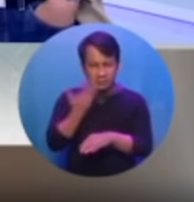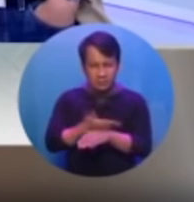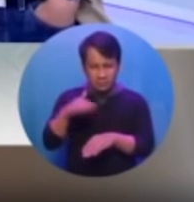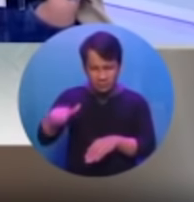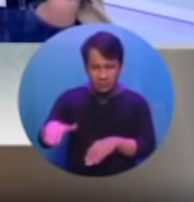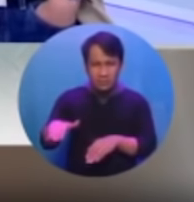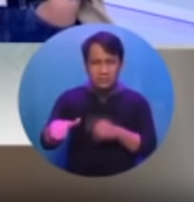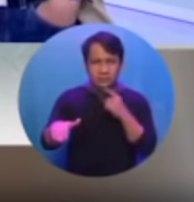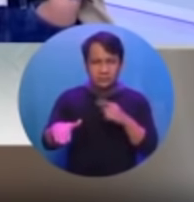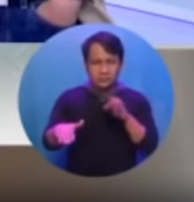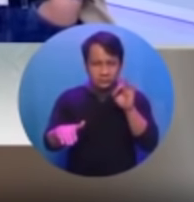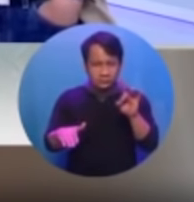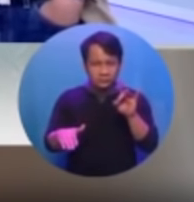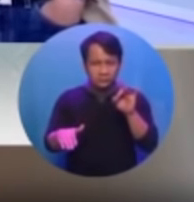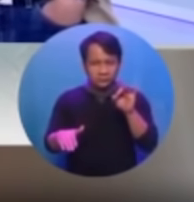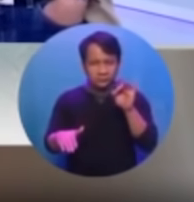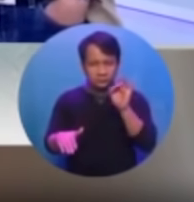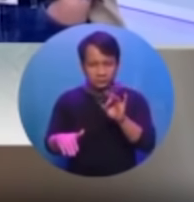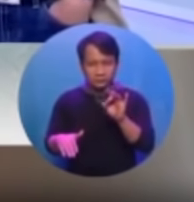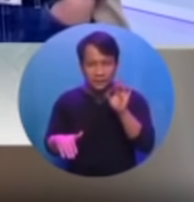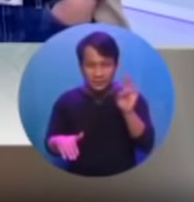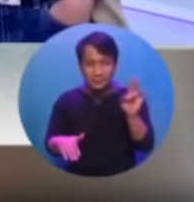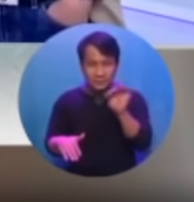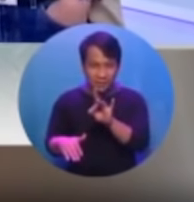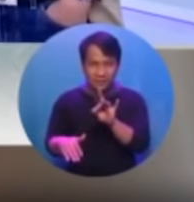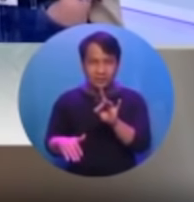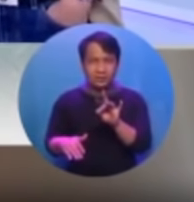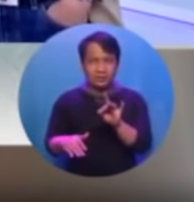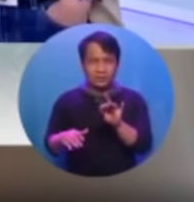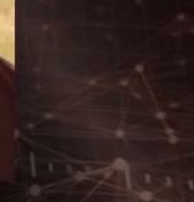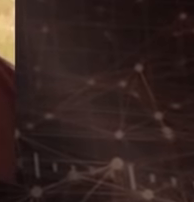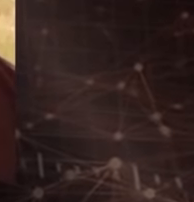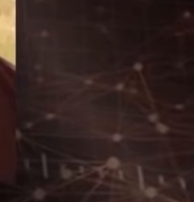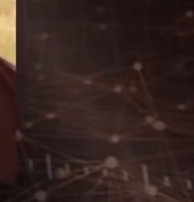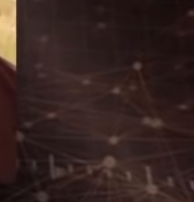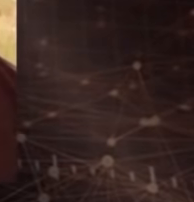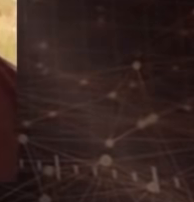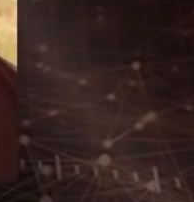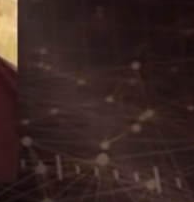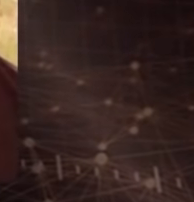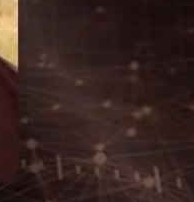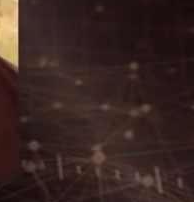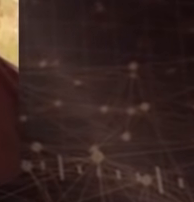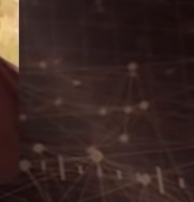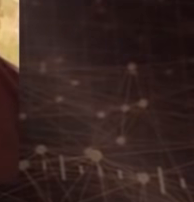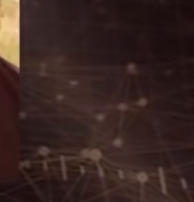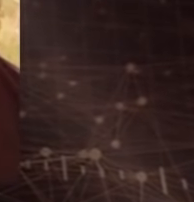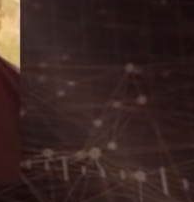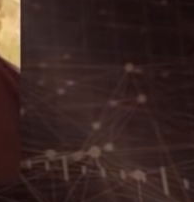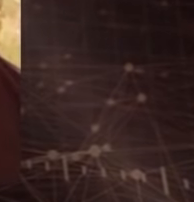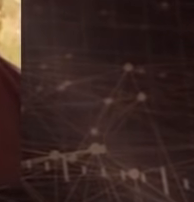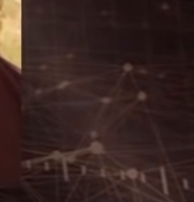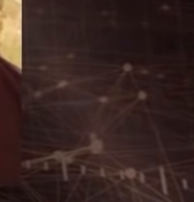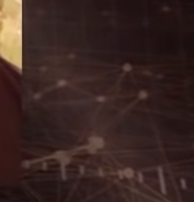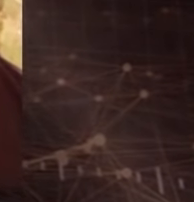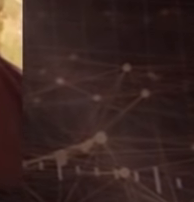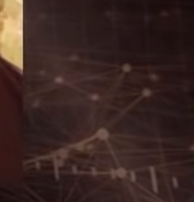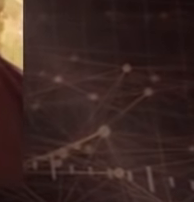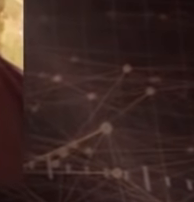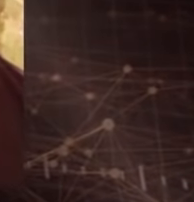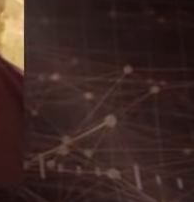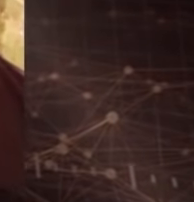grade 7 saka grade 8 po. Yung kapatid niyo pong labarin, ano pong trabaho? May binabantayan din po si mama